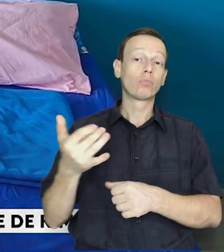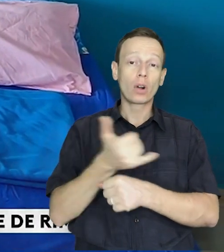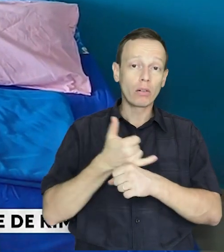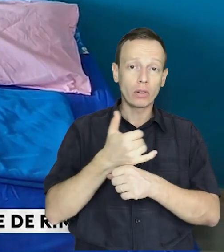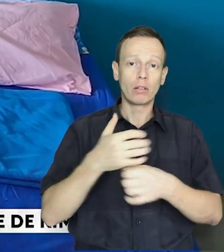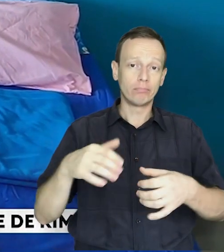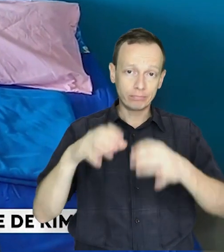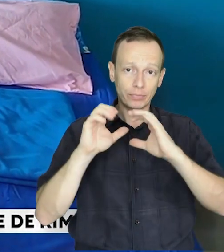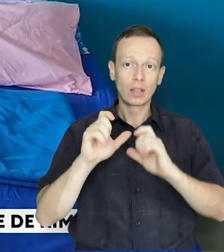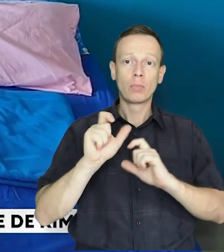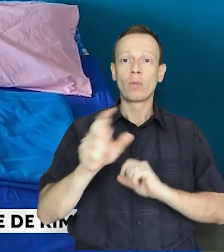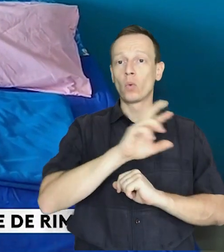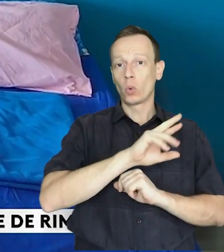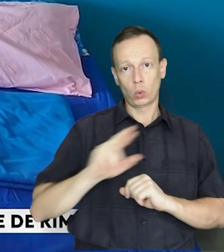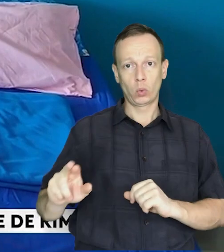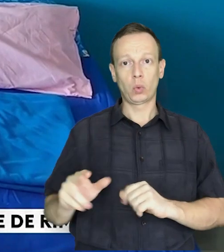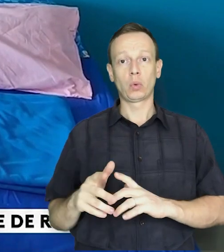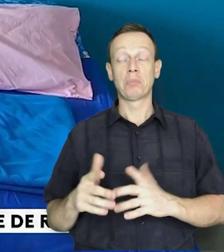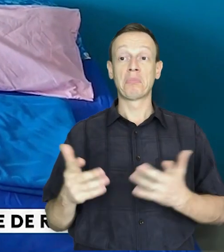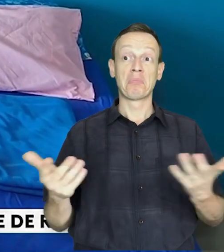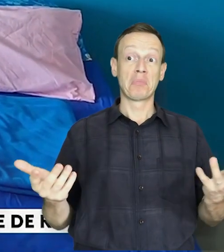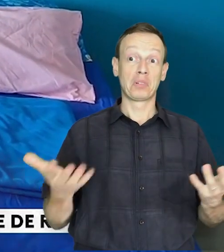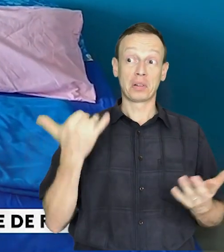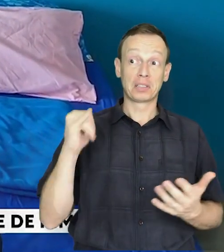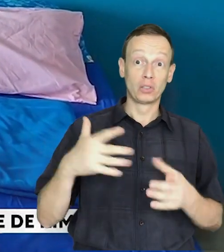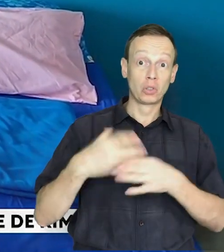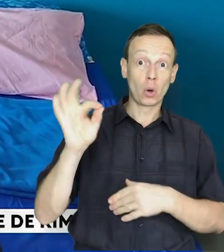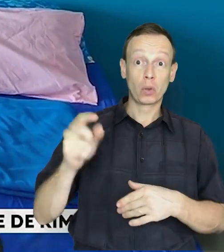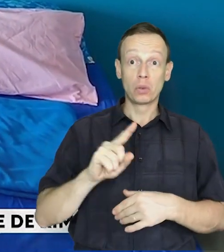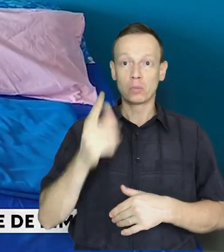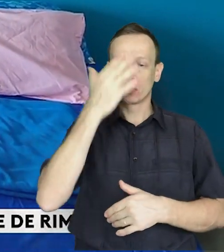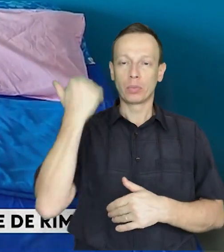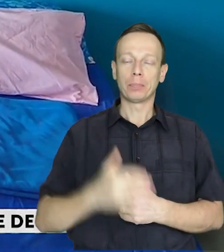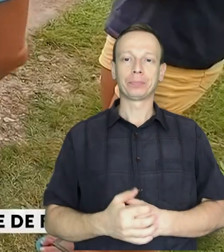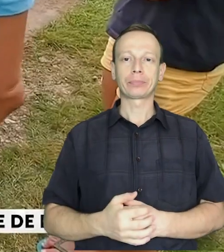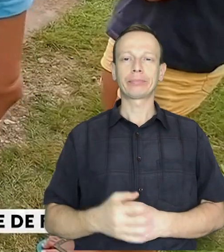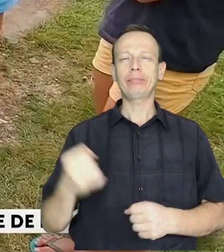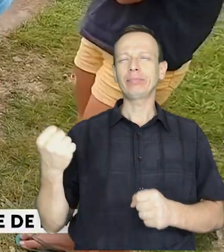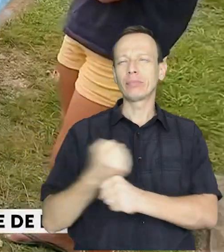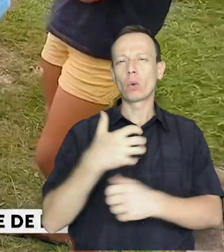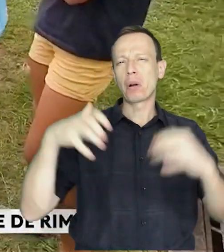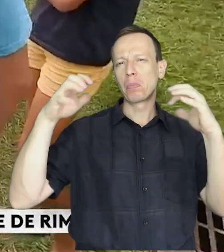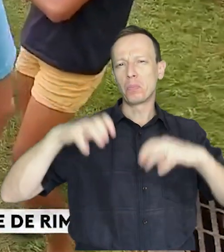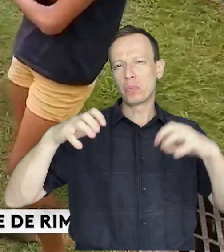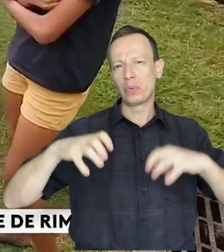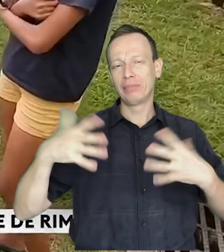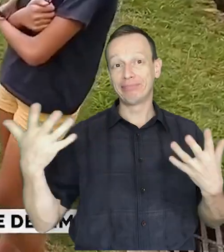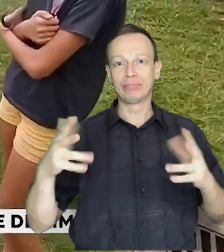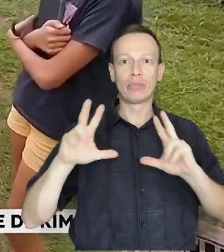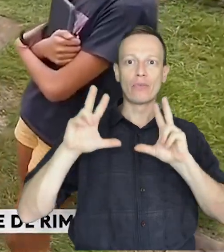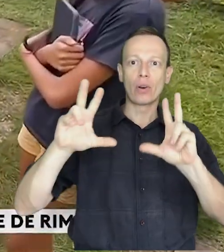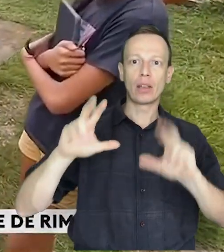le café. Après, on revient ici, mais je ne sais pas si on va sortir. Le mauvais temps a eu le dessus durant ce